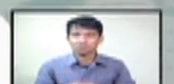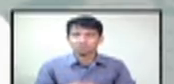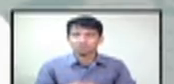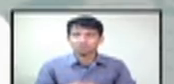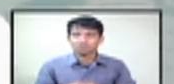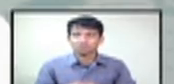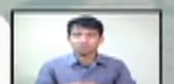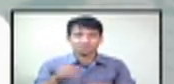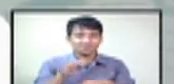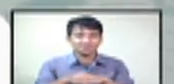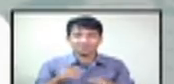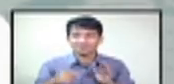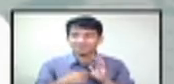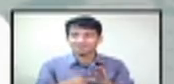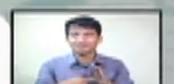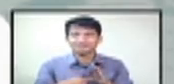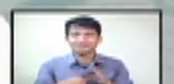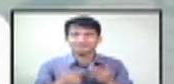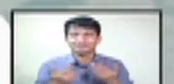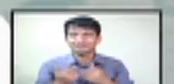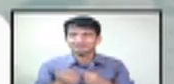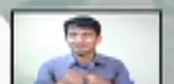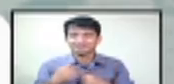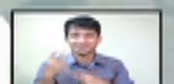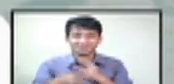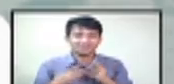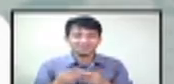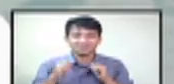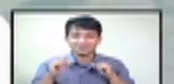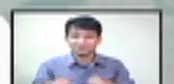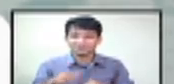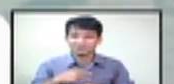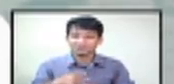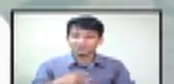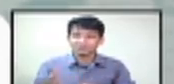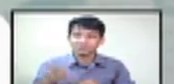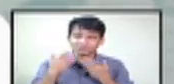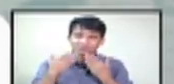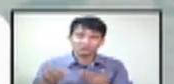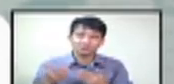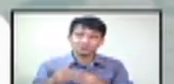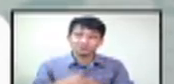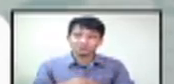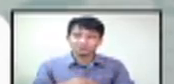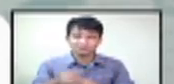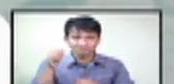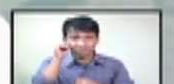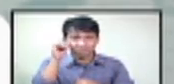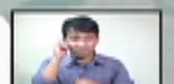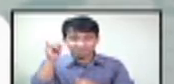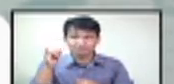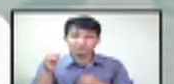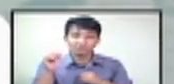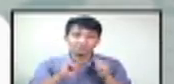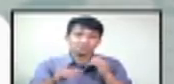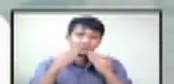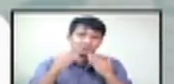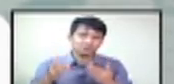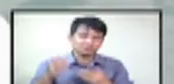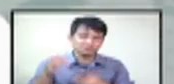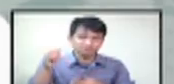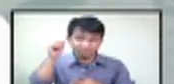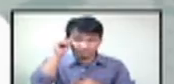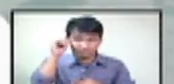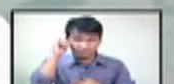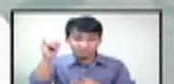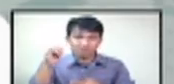tayo. On-air tayo, sir. On-air to worldwide. Anyway, oo, Sir pala, Arnel, talagang... Opo, magaling ka umaksyon. Salamat, sir, ha? Sir,